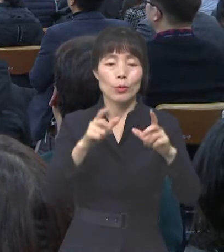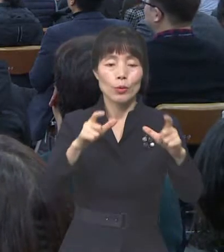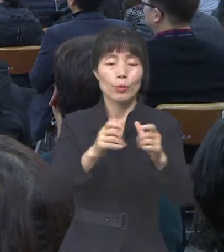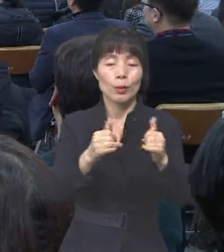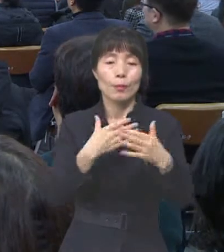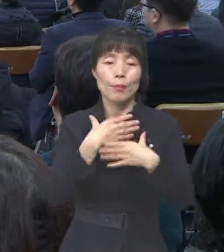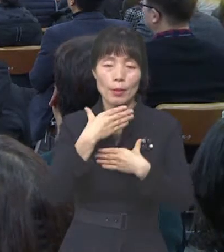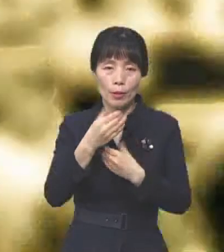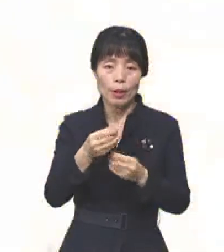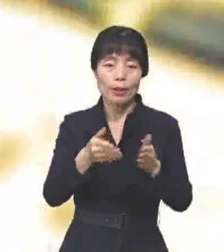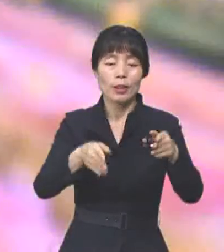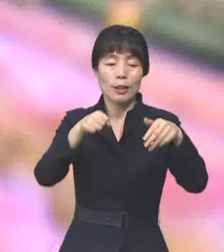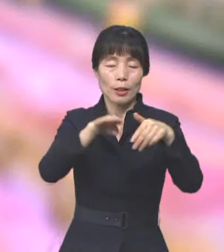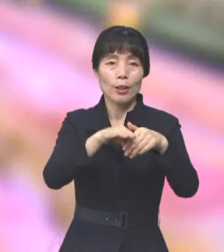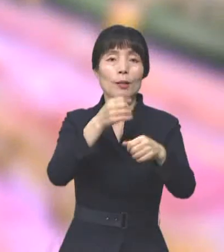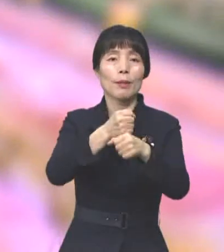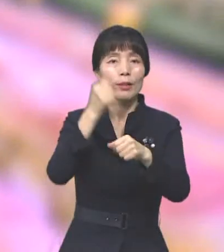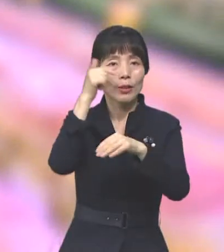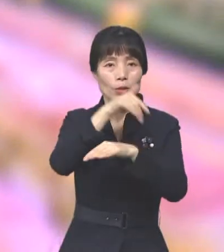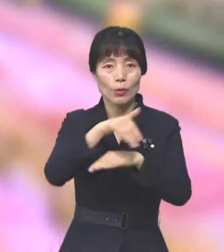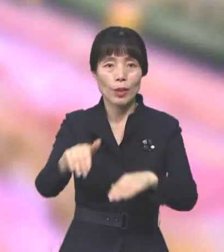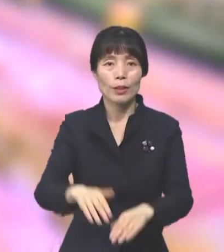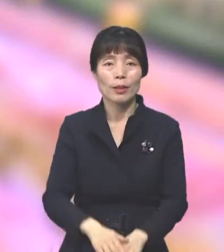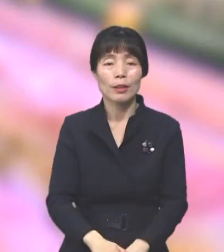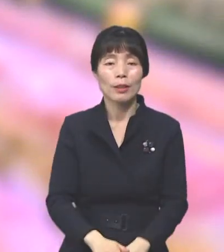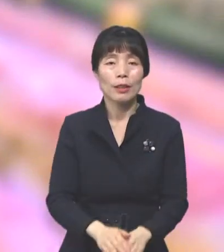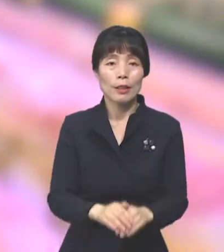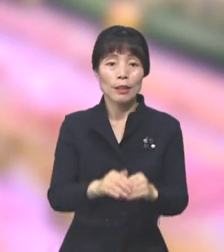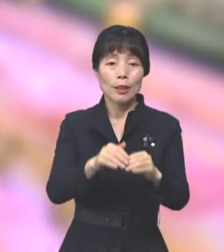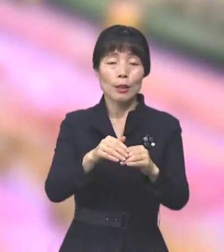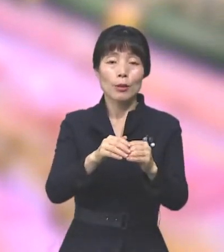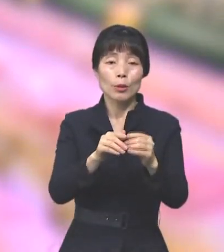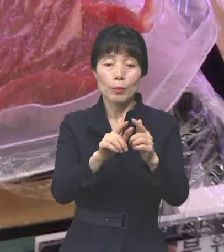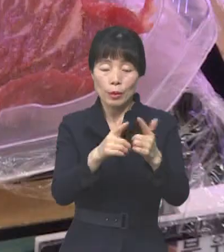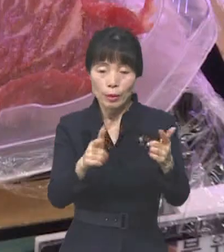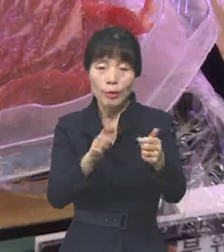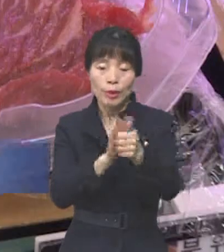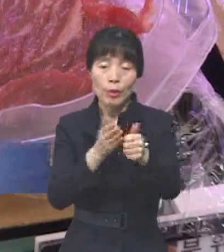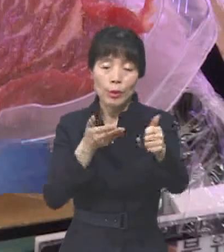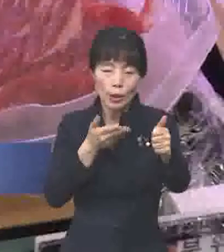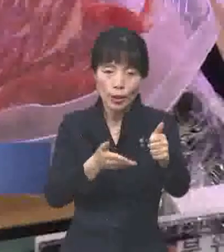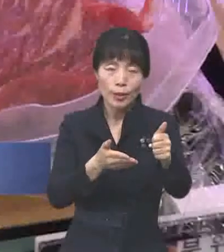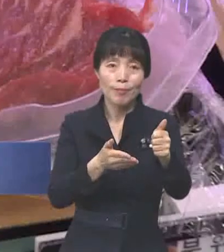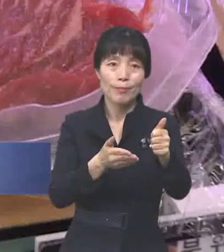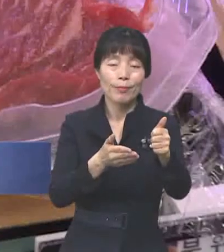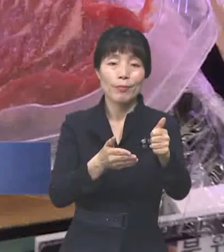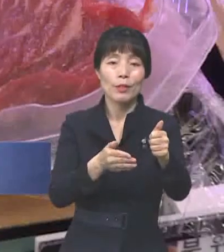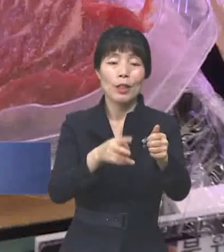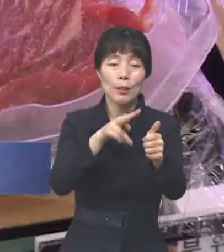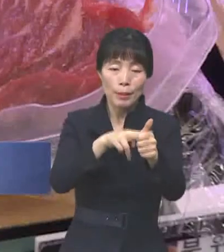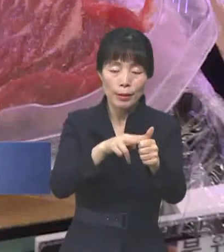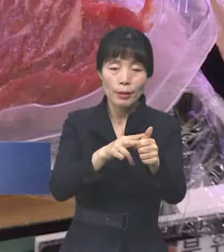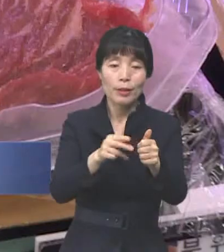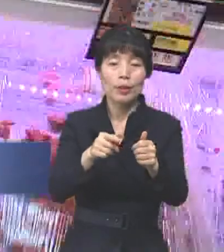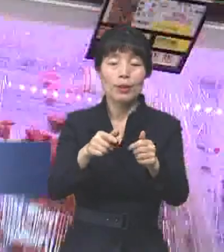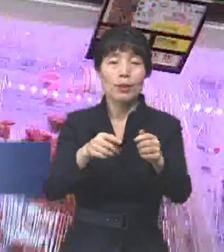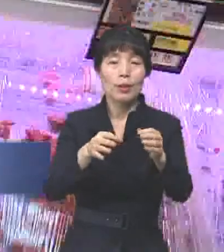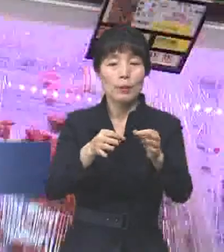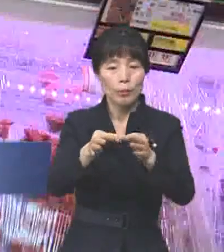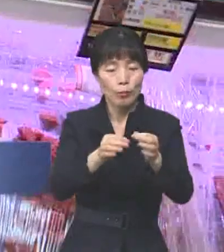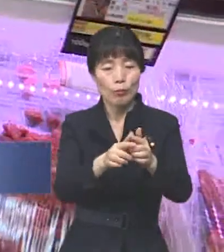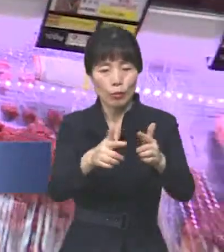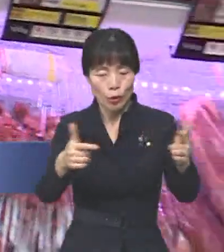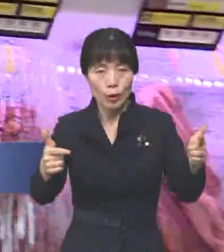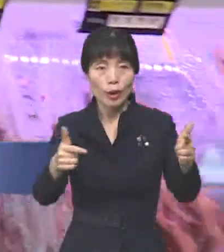했습니다. 지역 농축수산인 지원 정책도 강화됩니다. 대형 유통시설에 강화군 농특산물